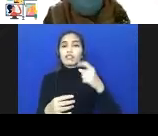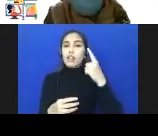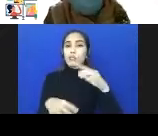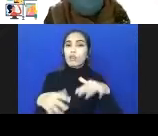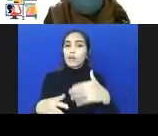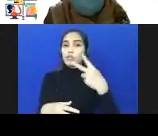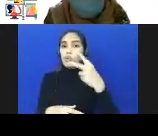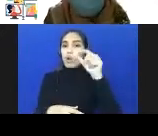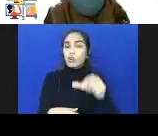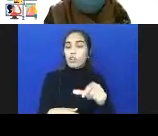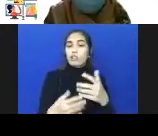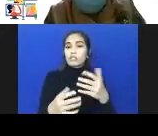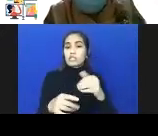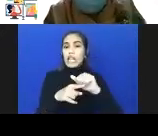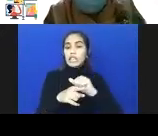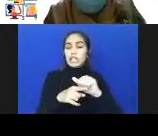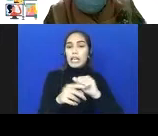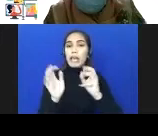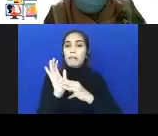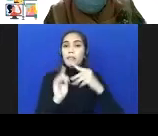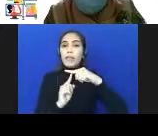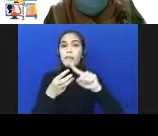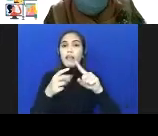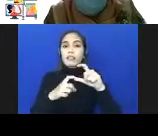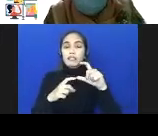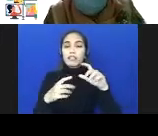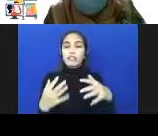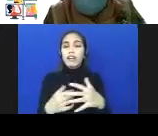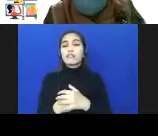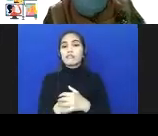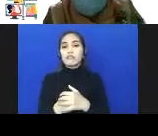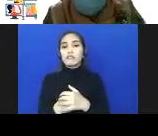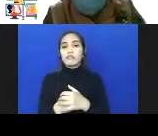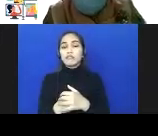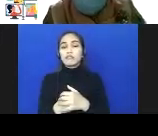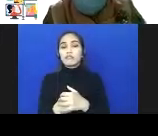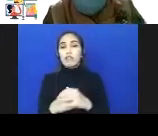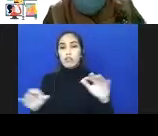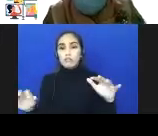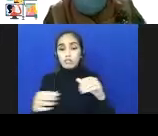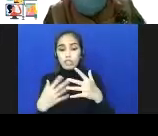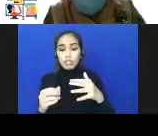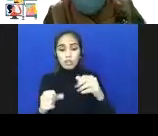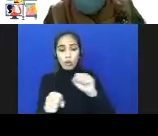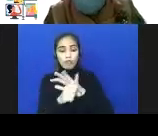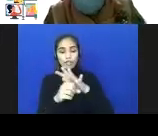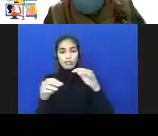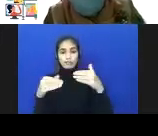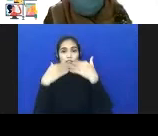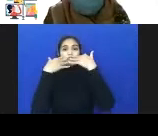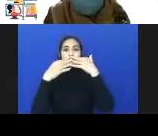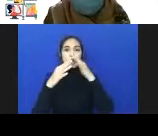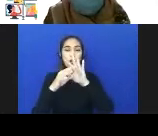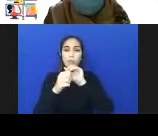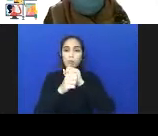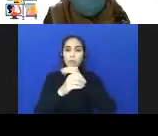pernah dilatih MTBS saja. Jadi masa pandemi tidak mengganggu kita untuk terus melakukan